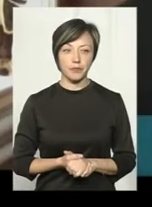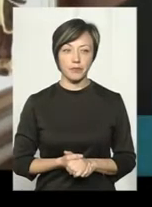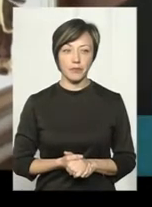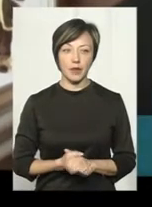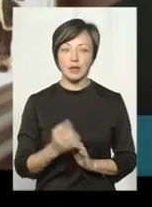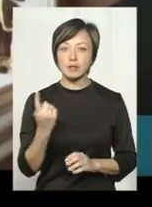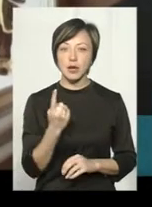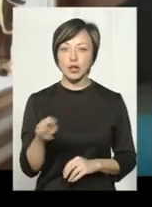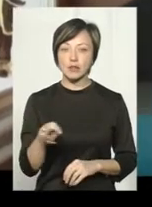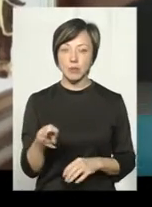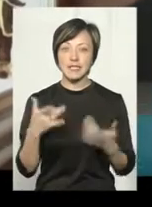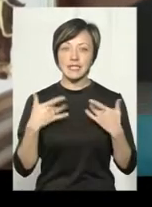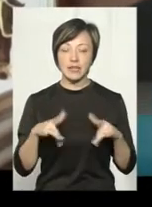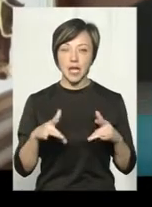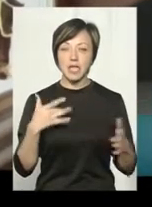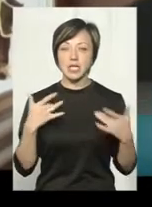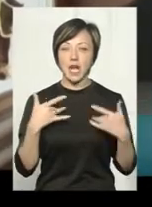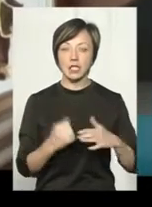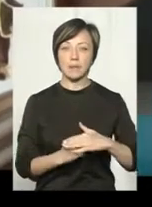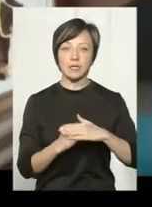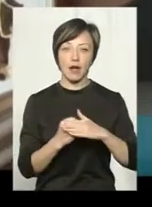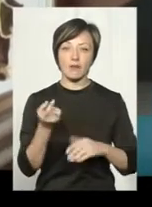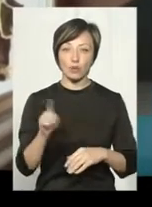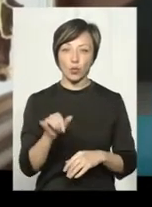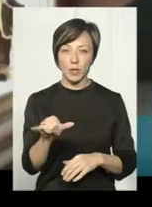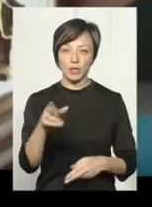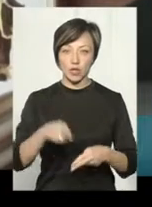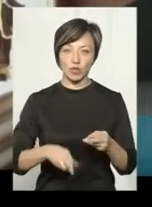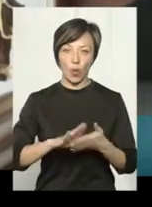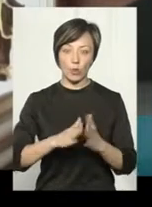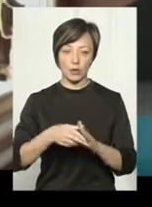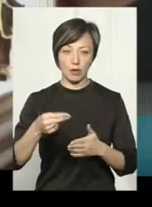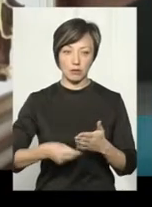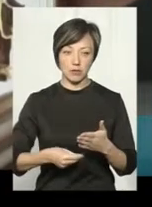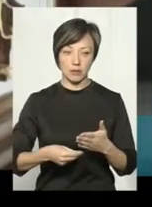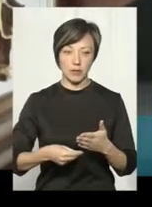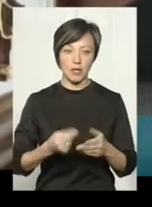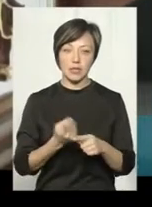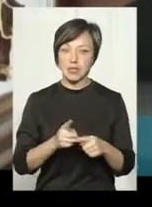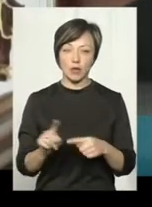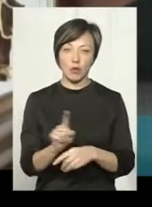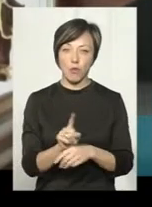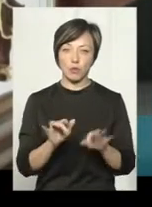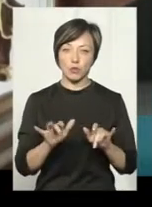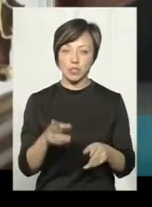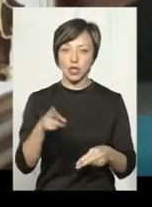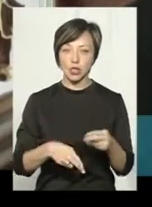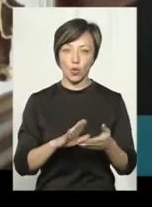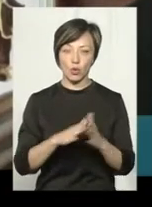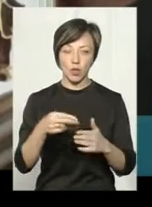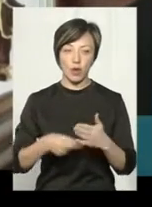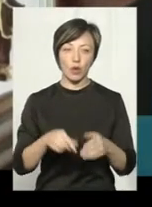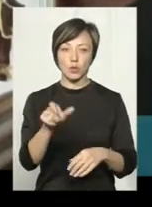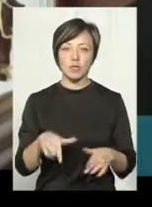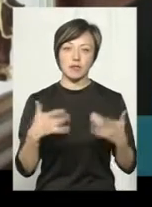звільнена з театру, на підставі тому, що в неї закінчиться контракт. Це нормальна процедура, закінчиться контракт, людина